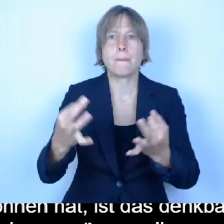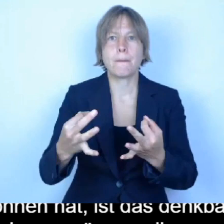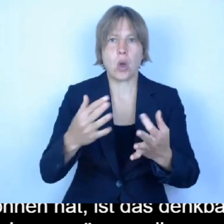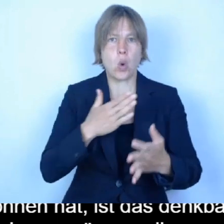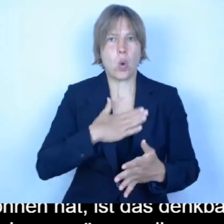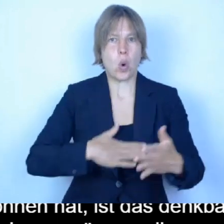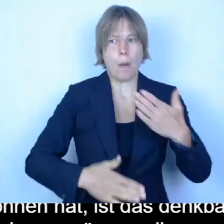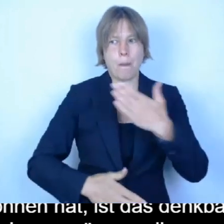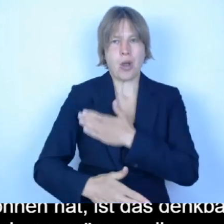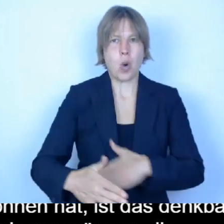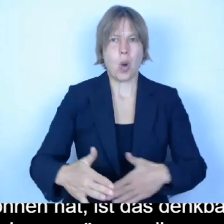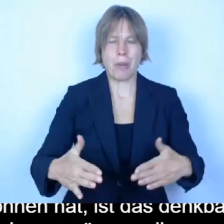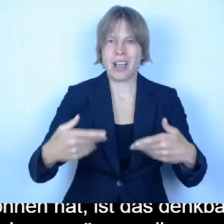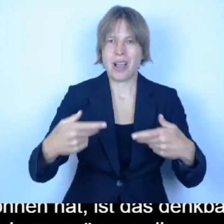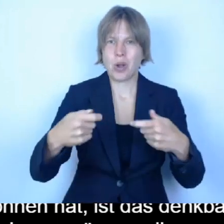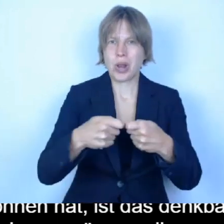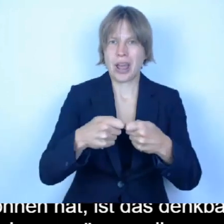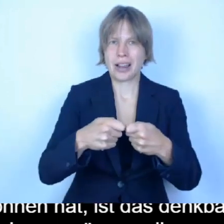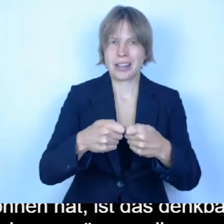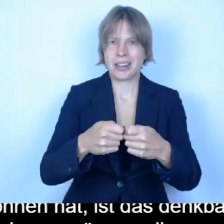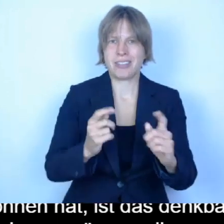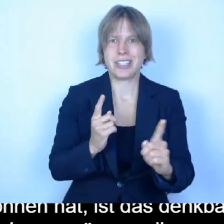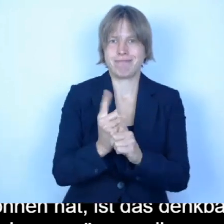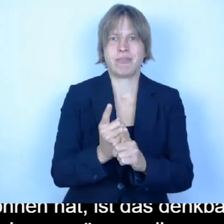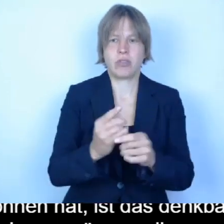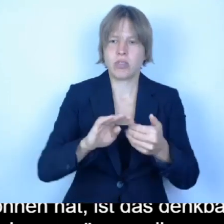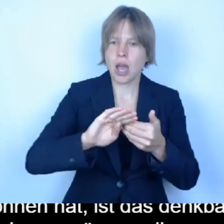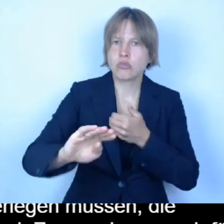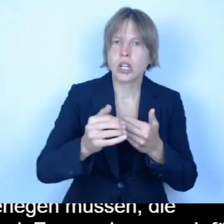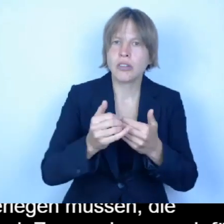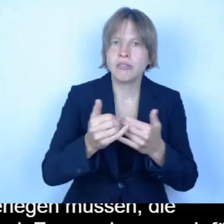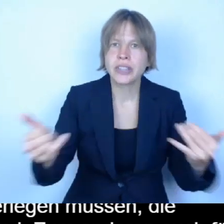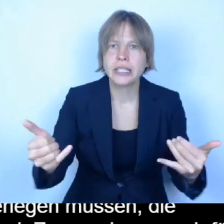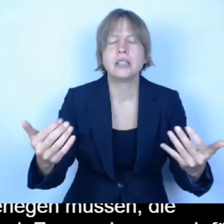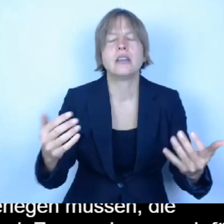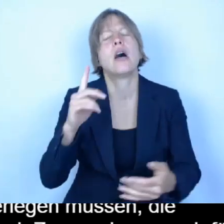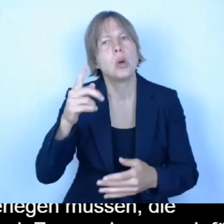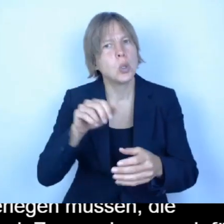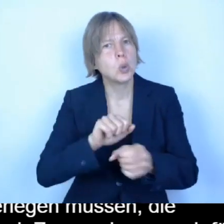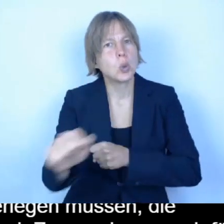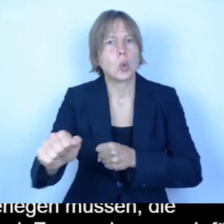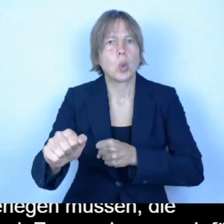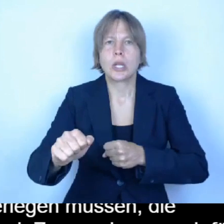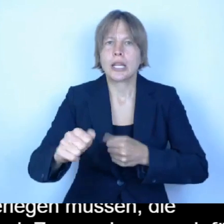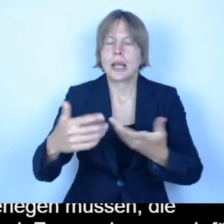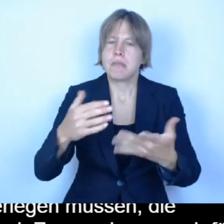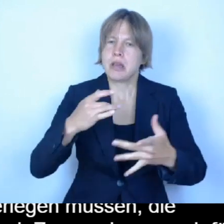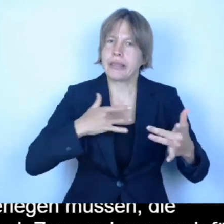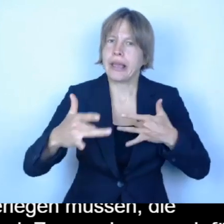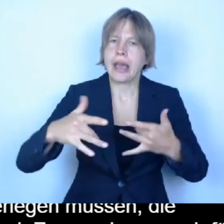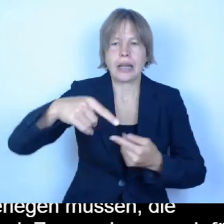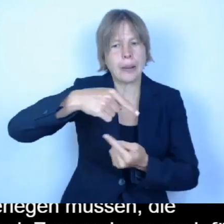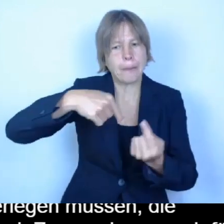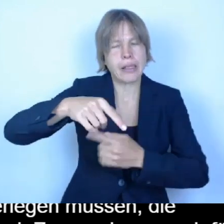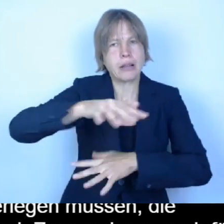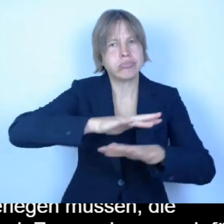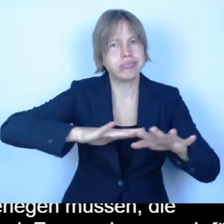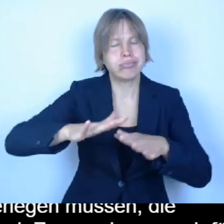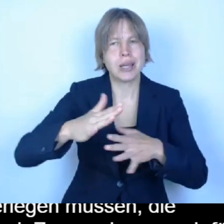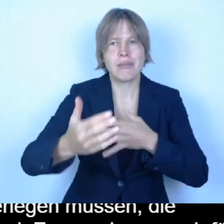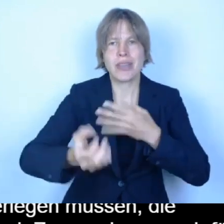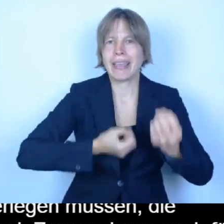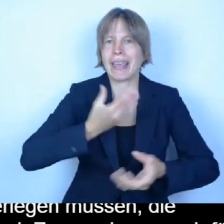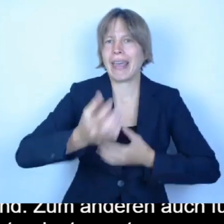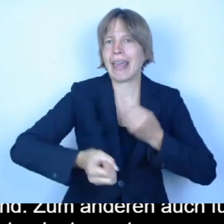unglaublich kreativ und da nehmen wir alles mit auf und ermöglichen auch maximal flexibel, wenn die gesundheitlichen und hygienischen Dinge eingehalten